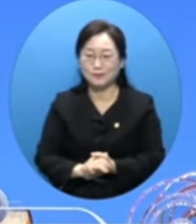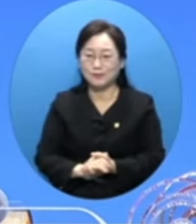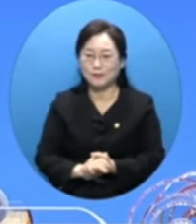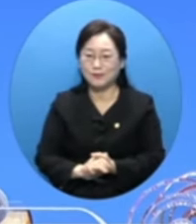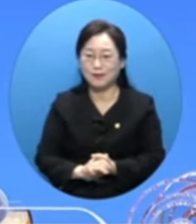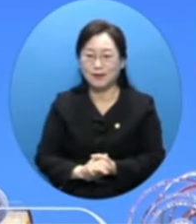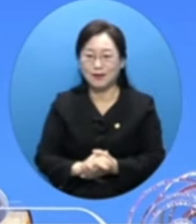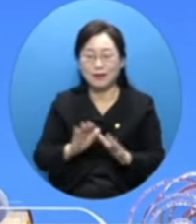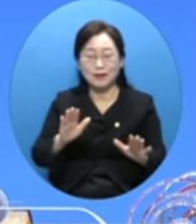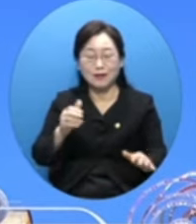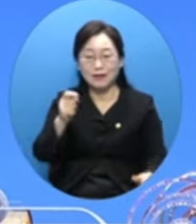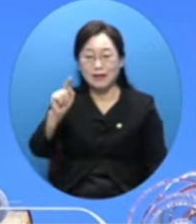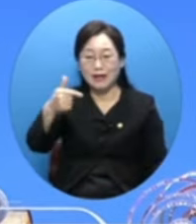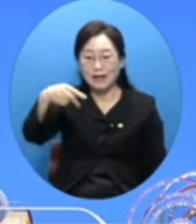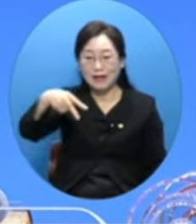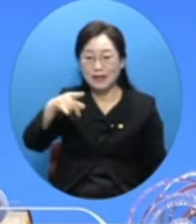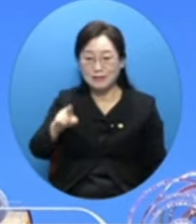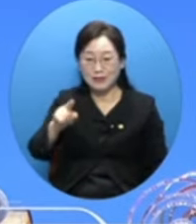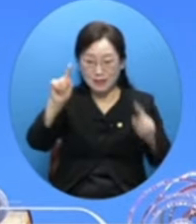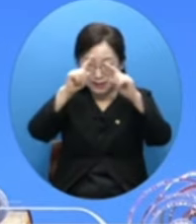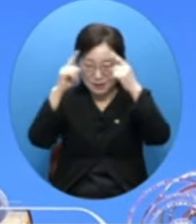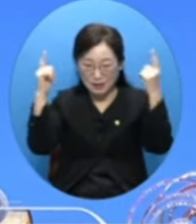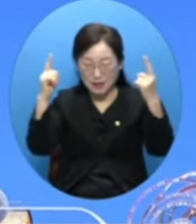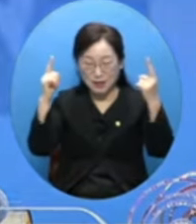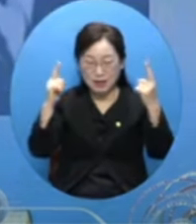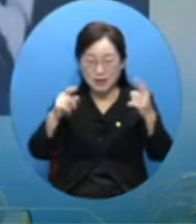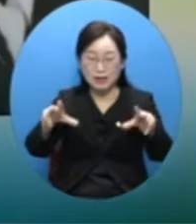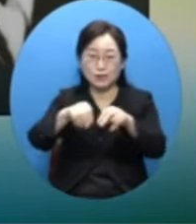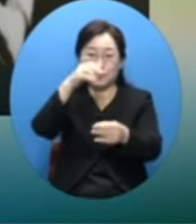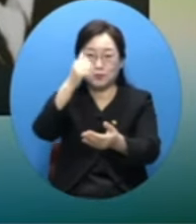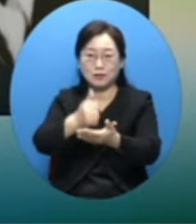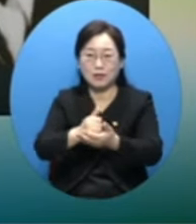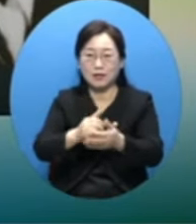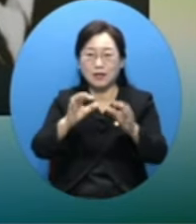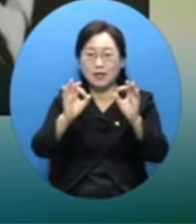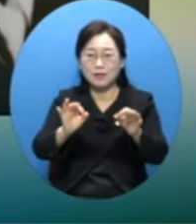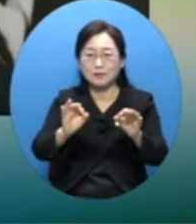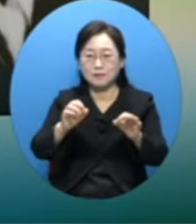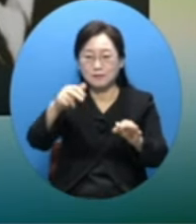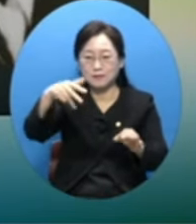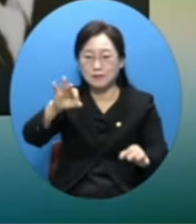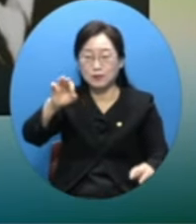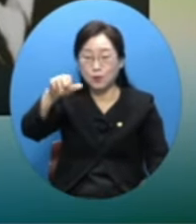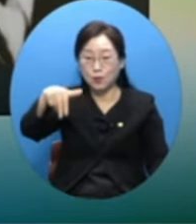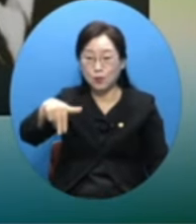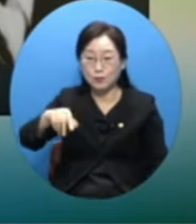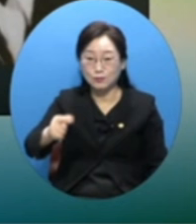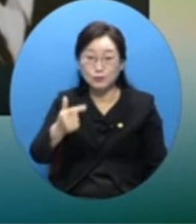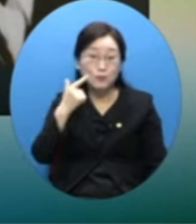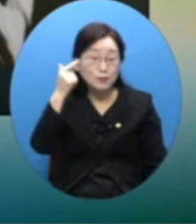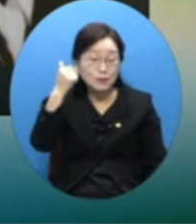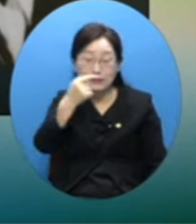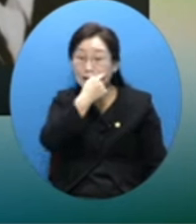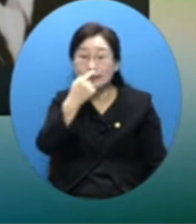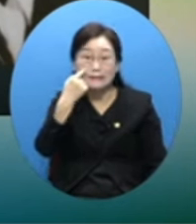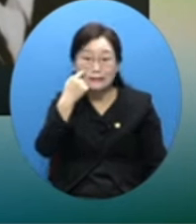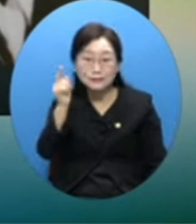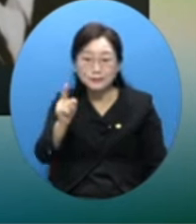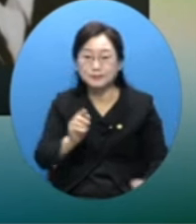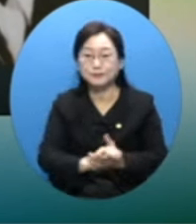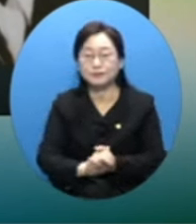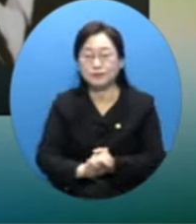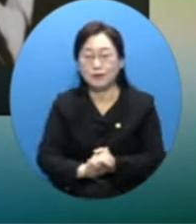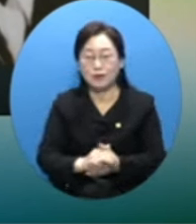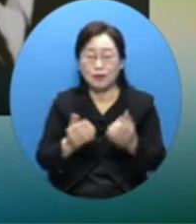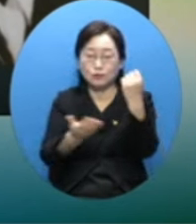전 한신대학교 총장 김종준 목사님 간증을 들은 적이 있습니다. 추수감사절에 병원에